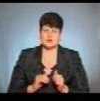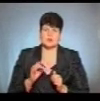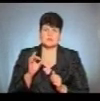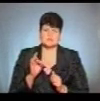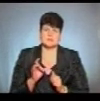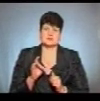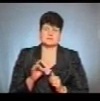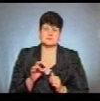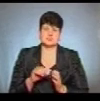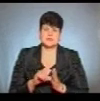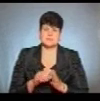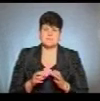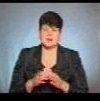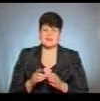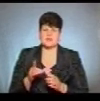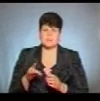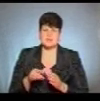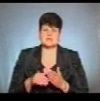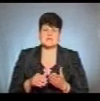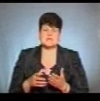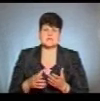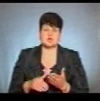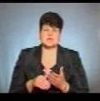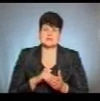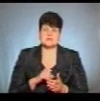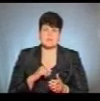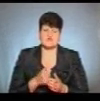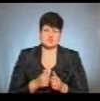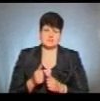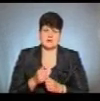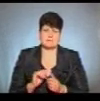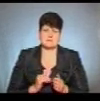член політичної партії «Європейська солідарність», самовисуванець, підприємець.